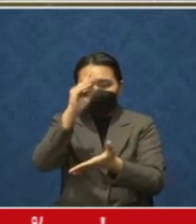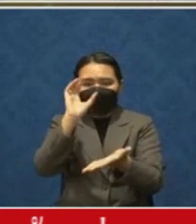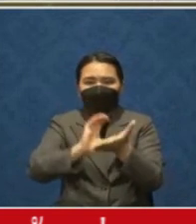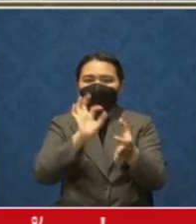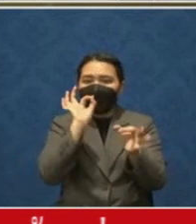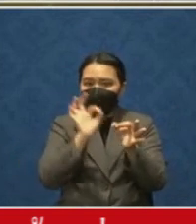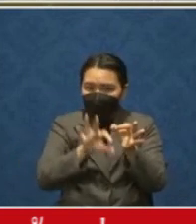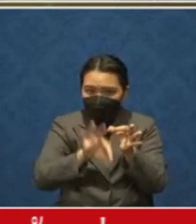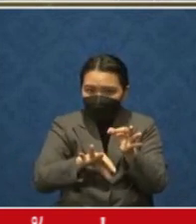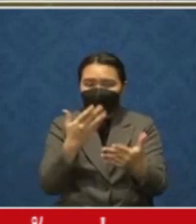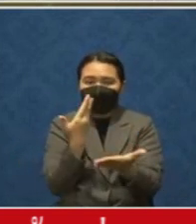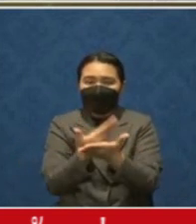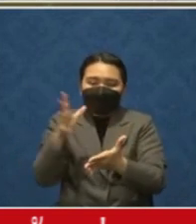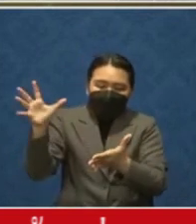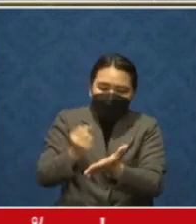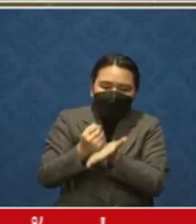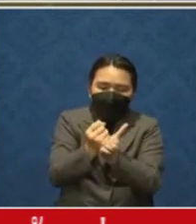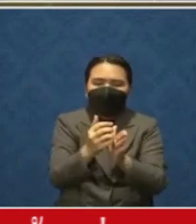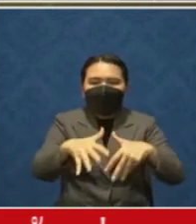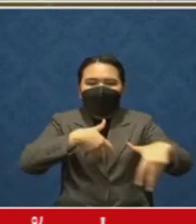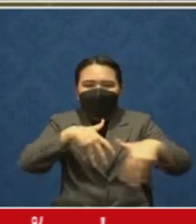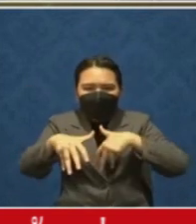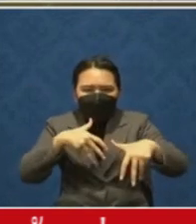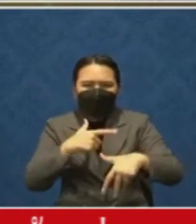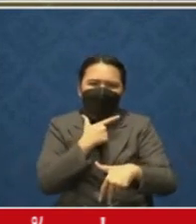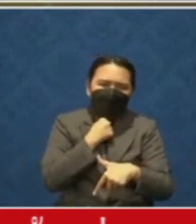และนำเงินไปช่วยเหลือประชาชนที่กำลังอดอยากหิวโหยในขณะ